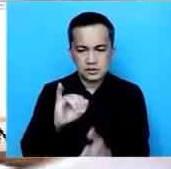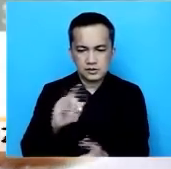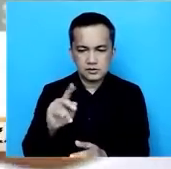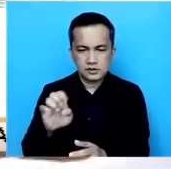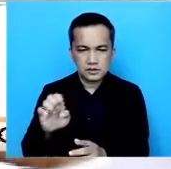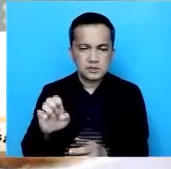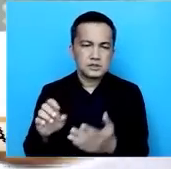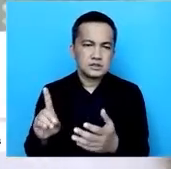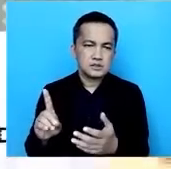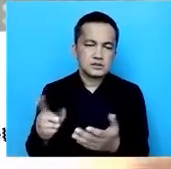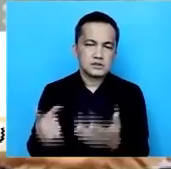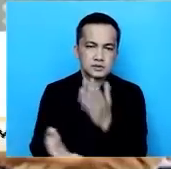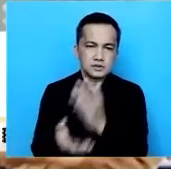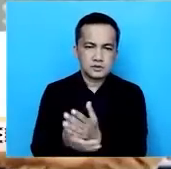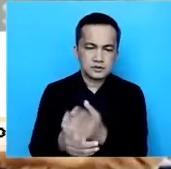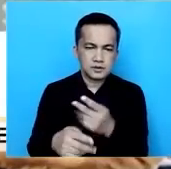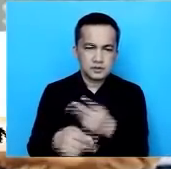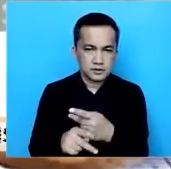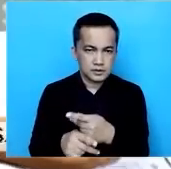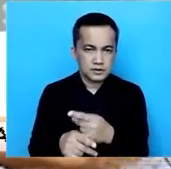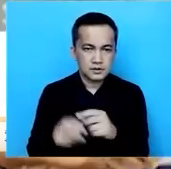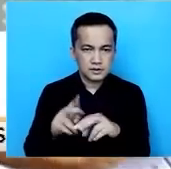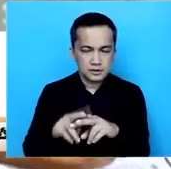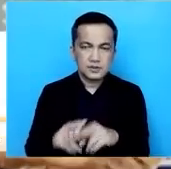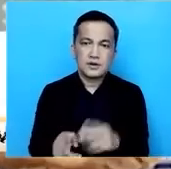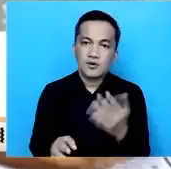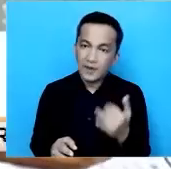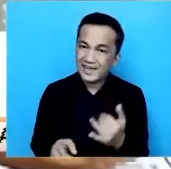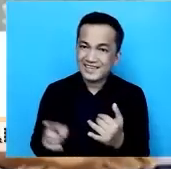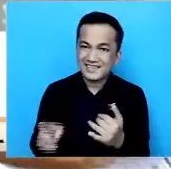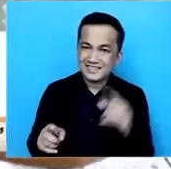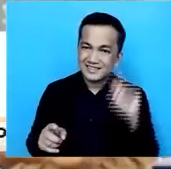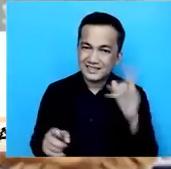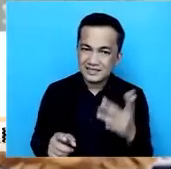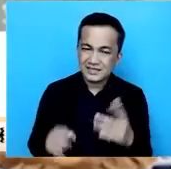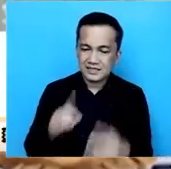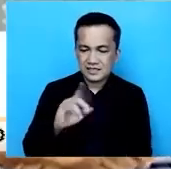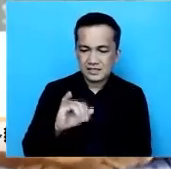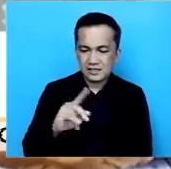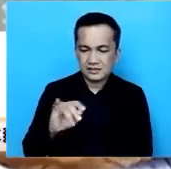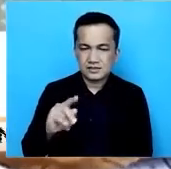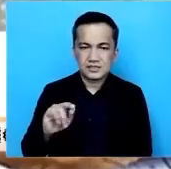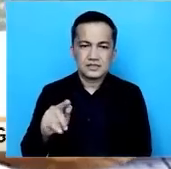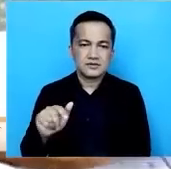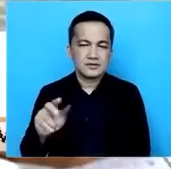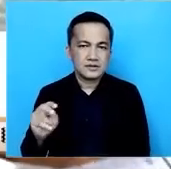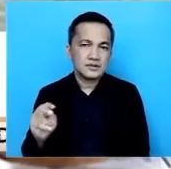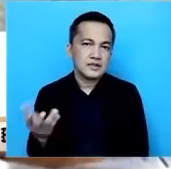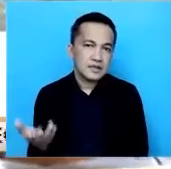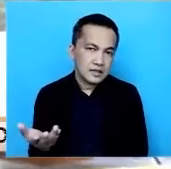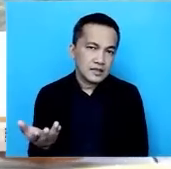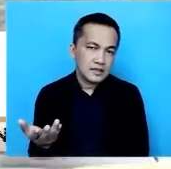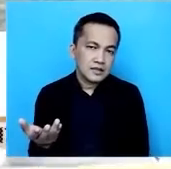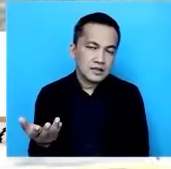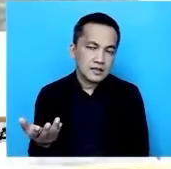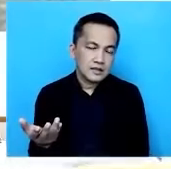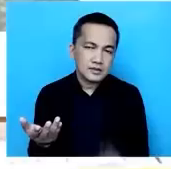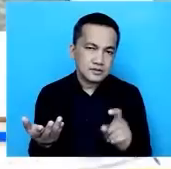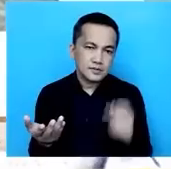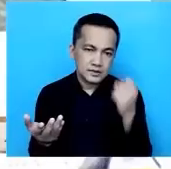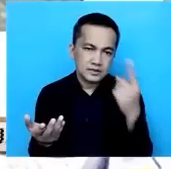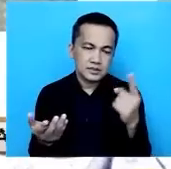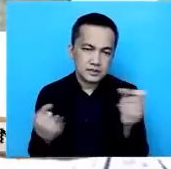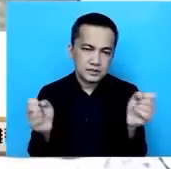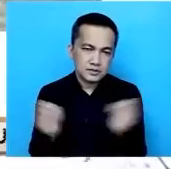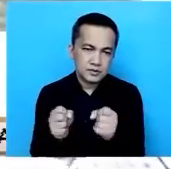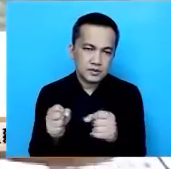sa pag-produce ng salt kasi hindi nila alam yung iodization. You have to understand our small